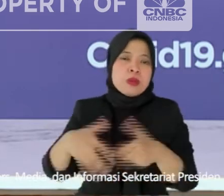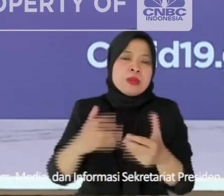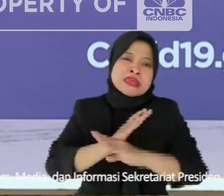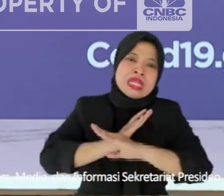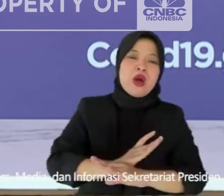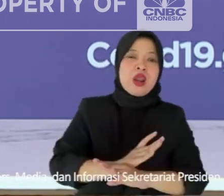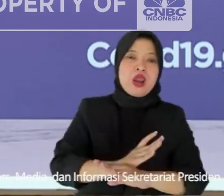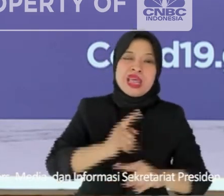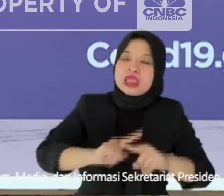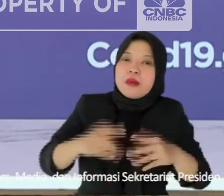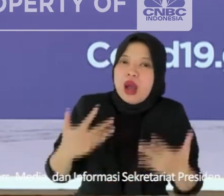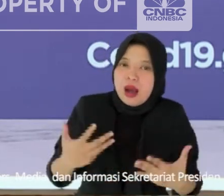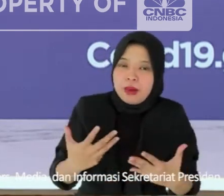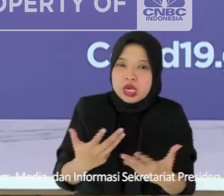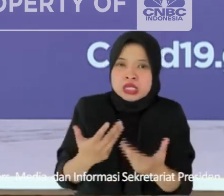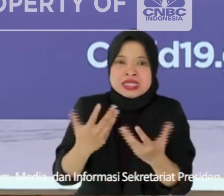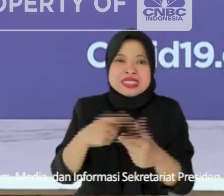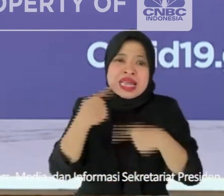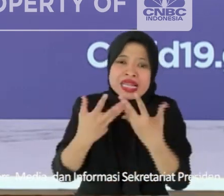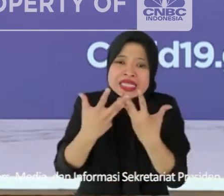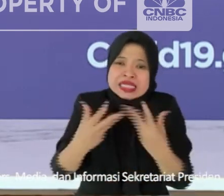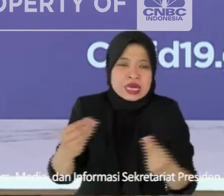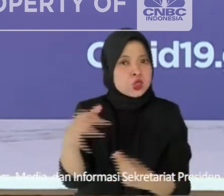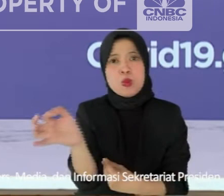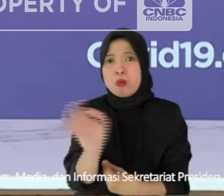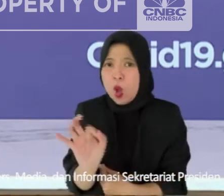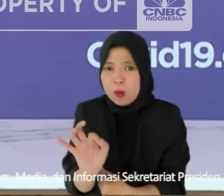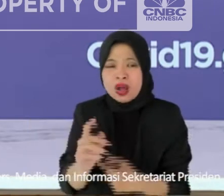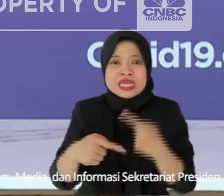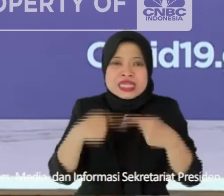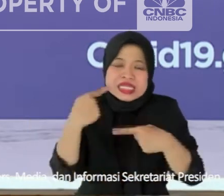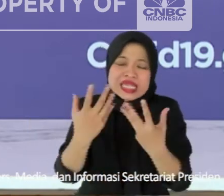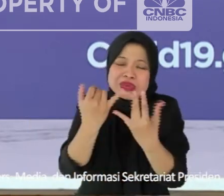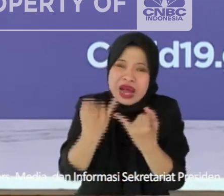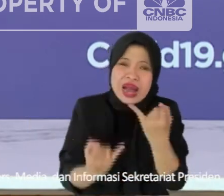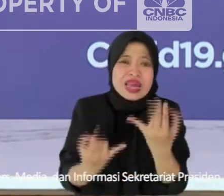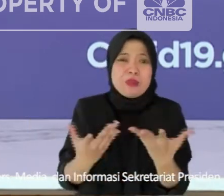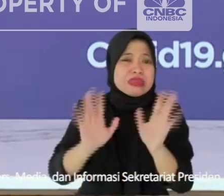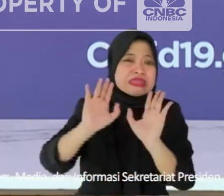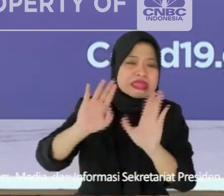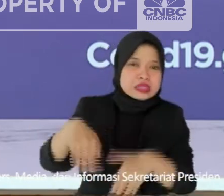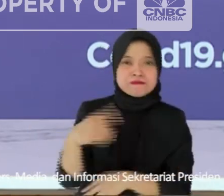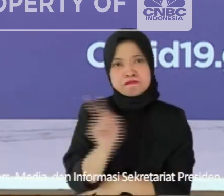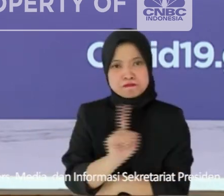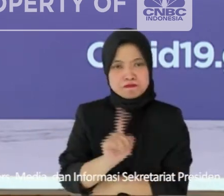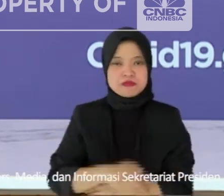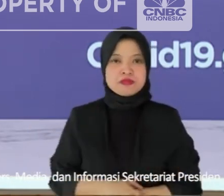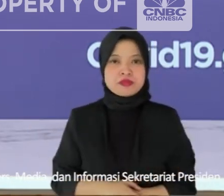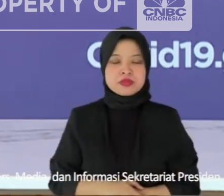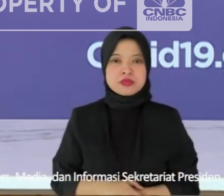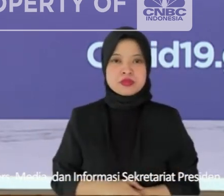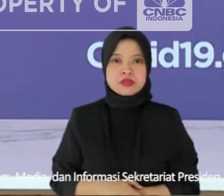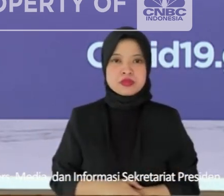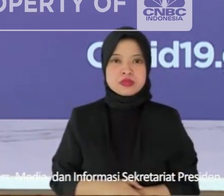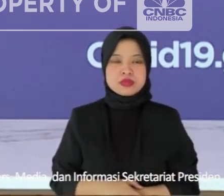namun cerita kita belum selesai dan jangan biarkan cerita kita berakhir sia-sia di sini